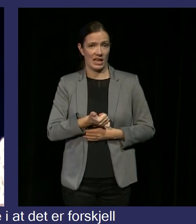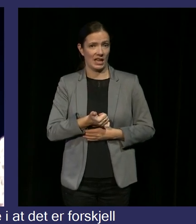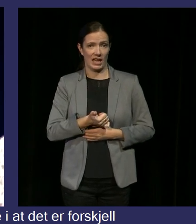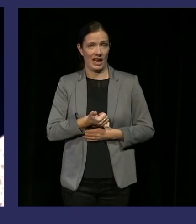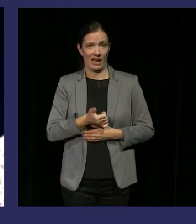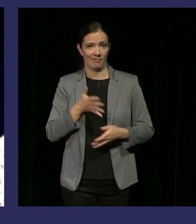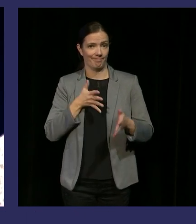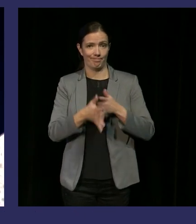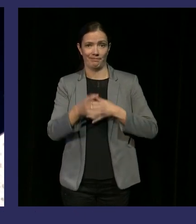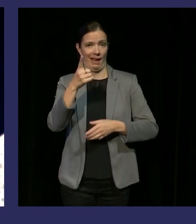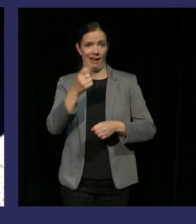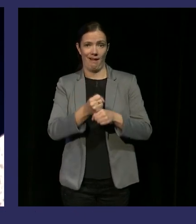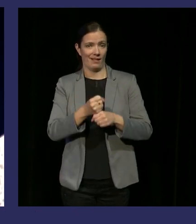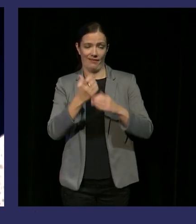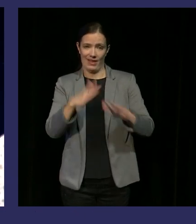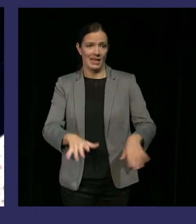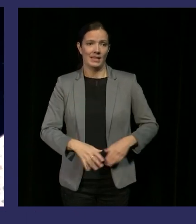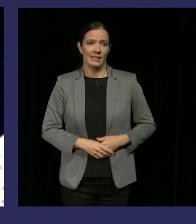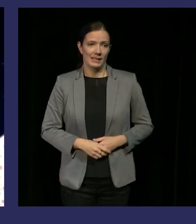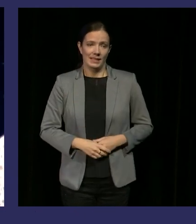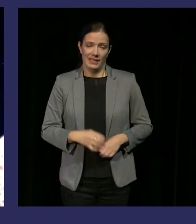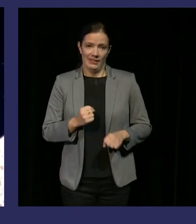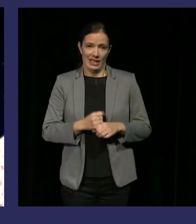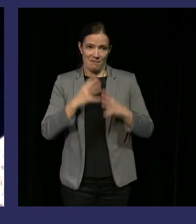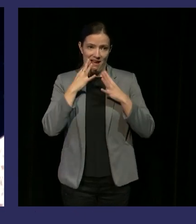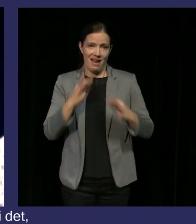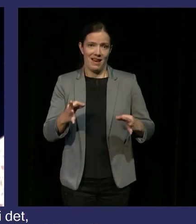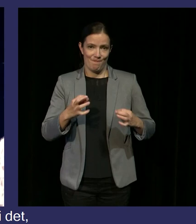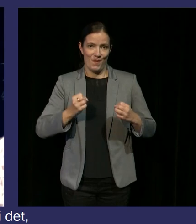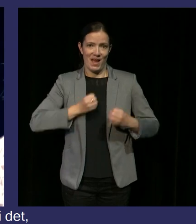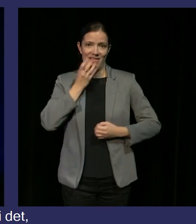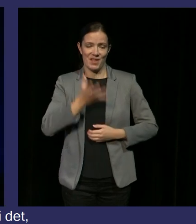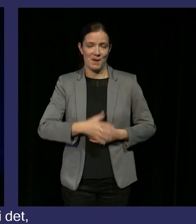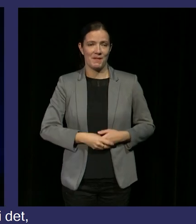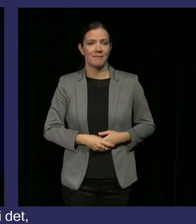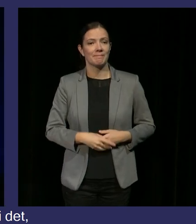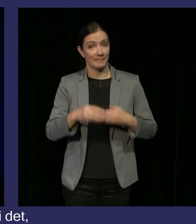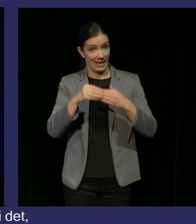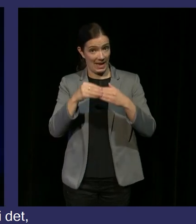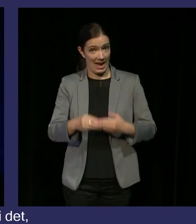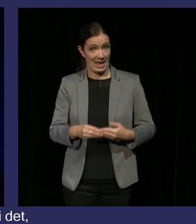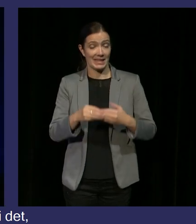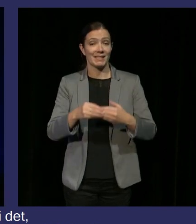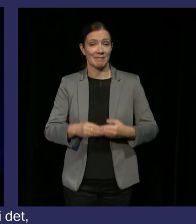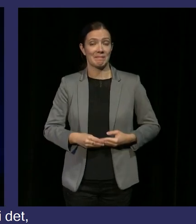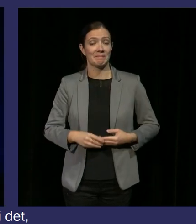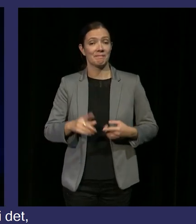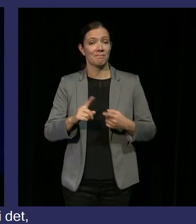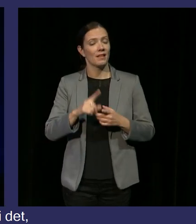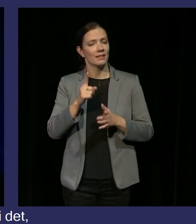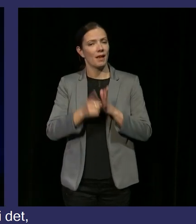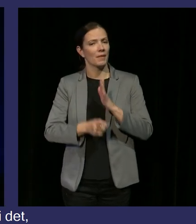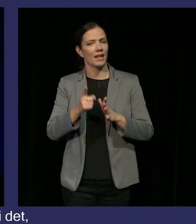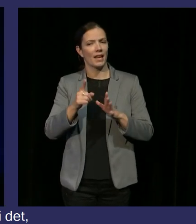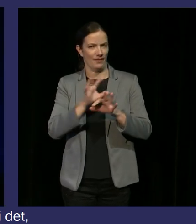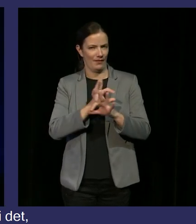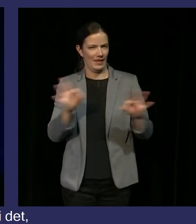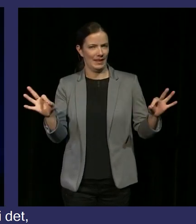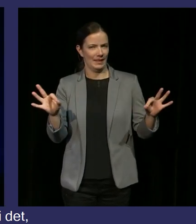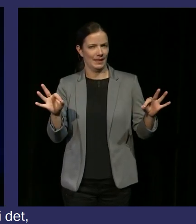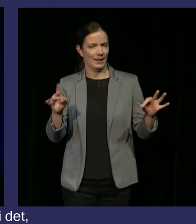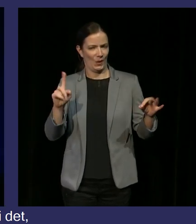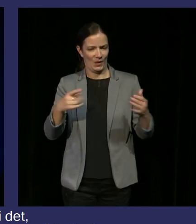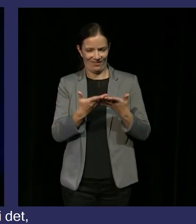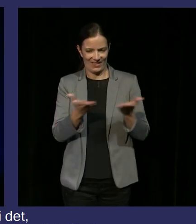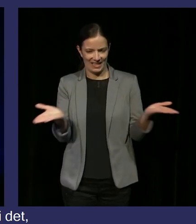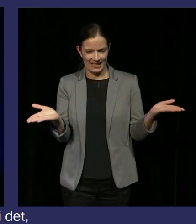en lov. Så det må vi jo være ærlig og innrømme. Absolutt helt enig med deg i det, men samtidig så er det fint å kunne